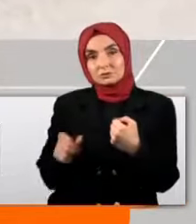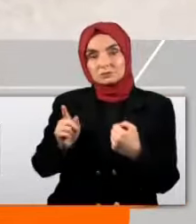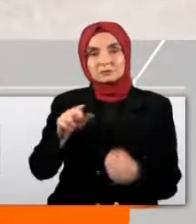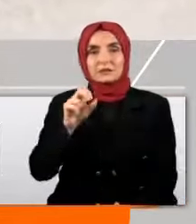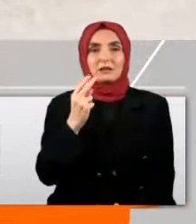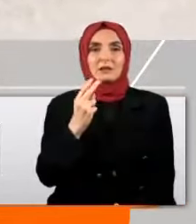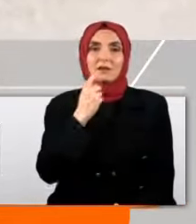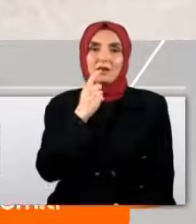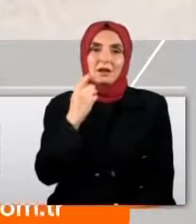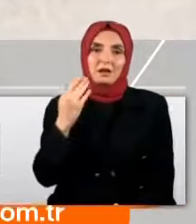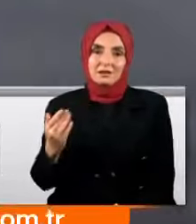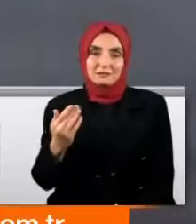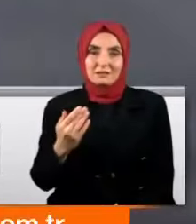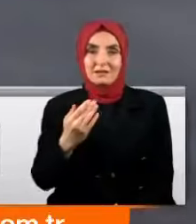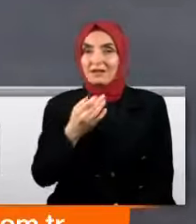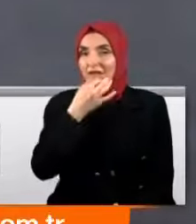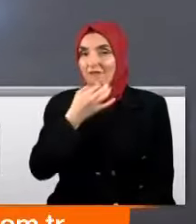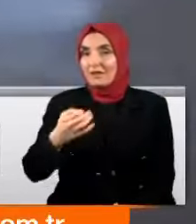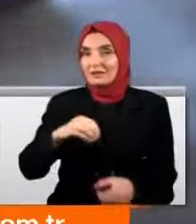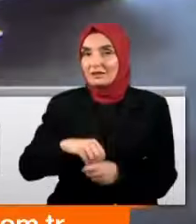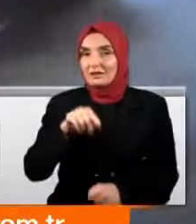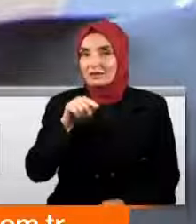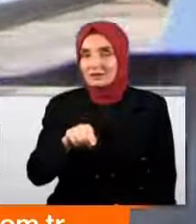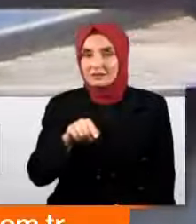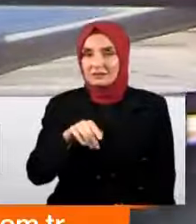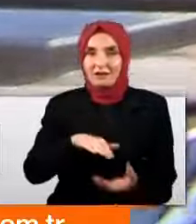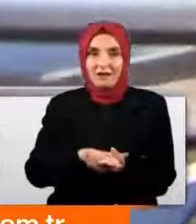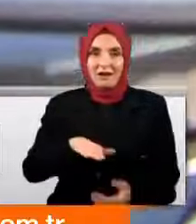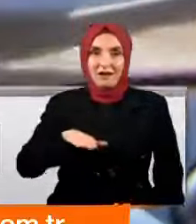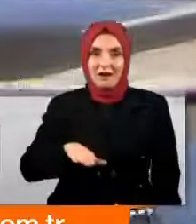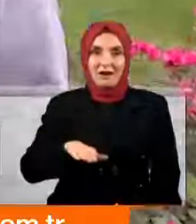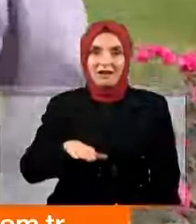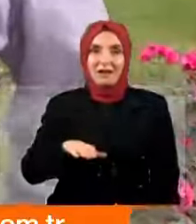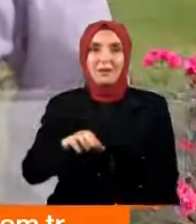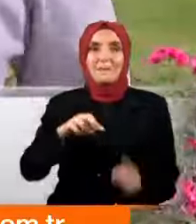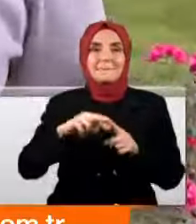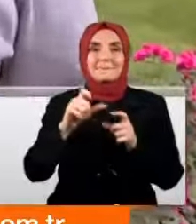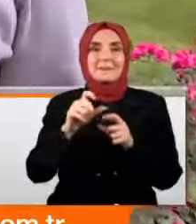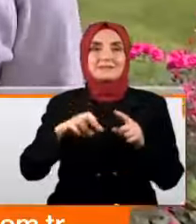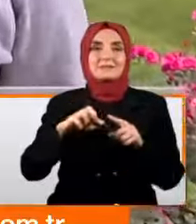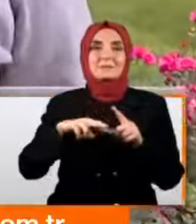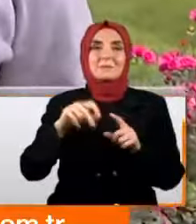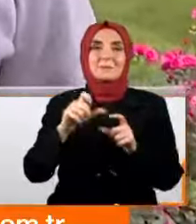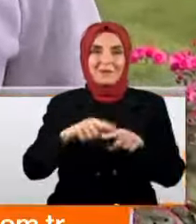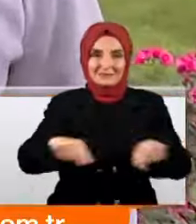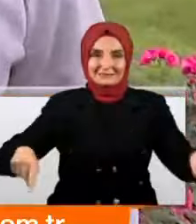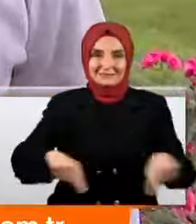İfadesinde ayağım paspasa takıldı, kazada bu yüzden yaşandı dedi, serbest kaldı. Paspas takıldı dedi,